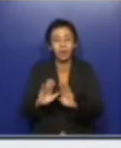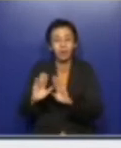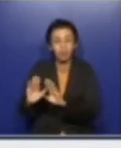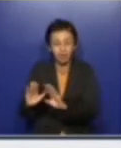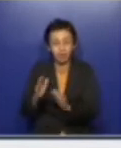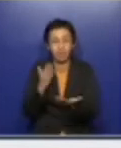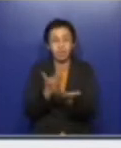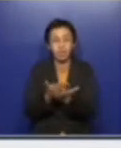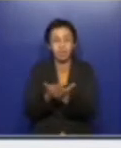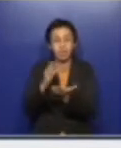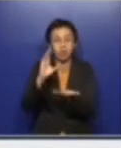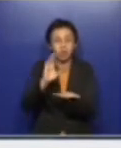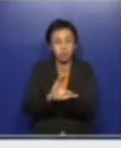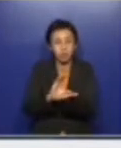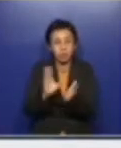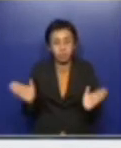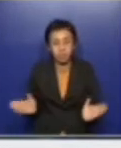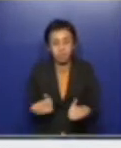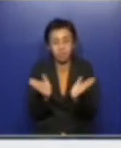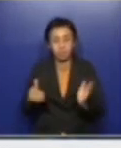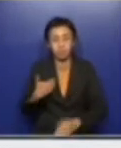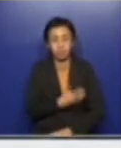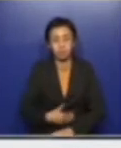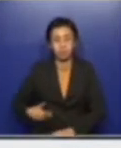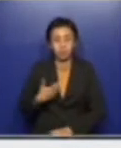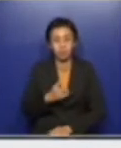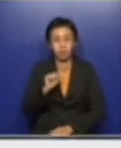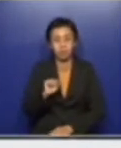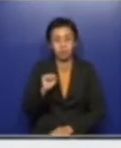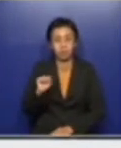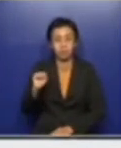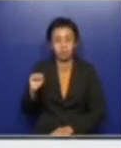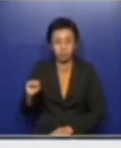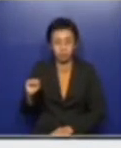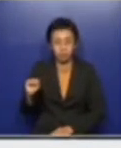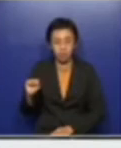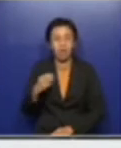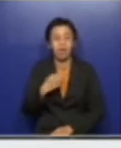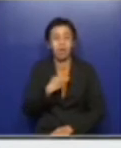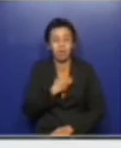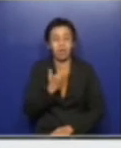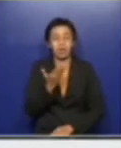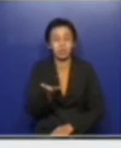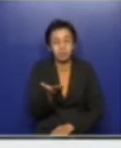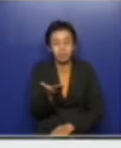นสร้างเสริมสุขภาพสสเนี่ยนะครับอยากให้ท่านได้คร